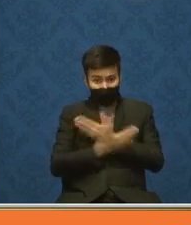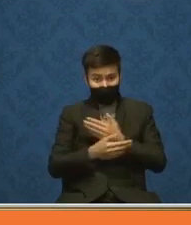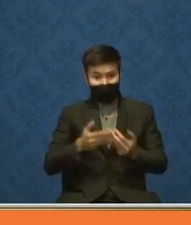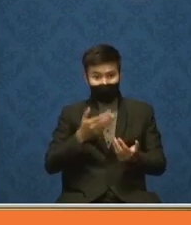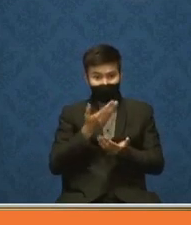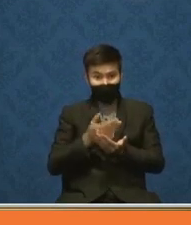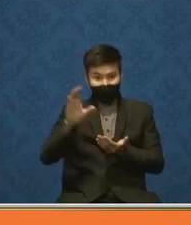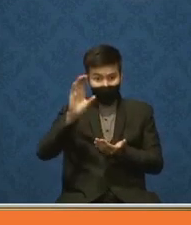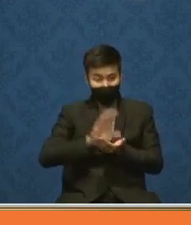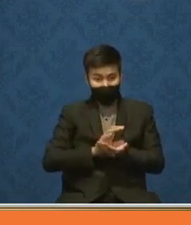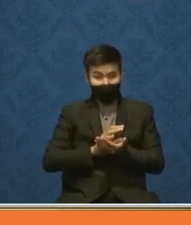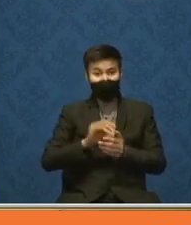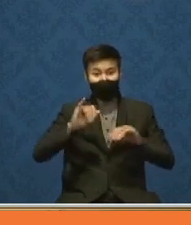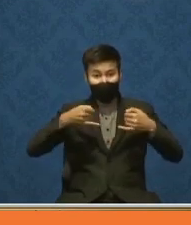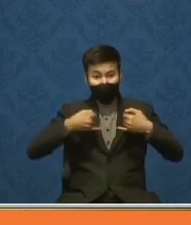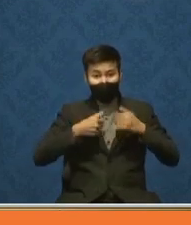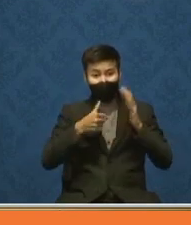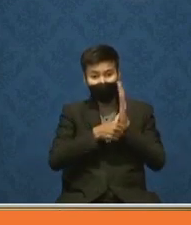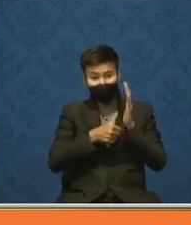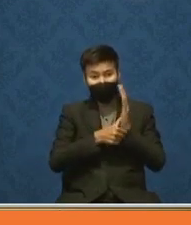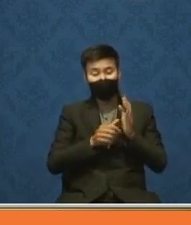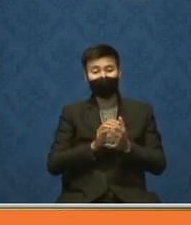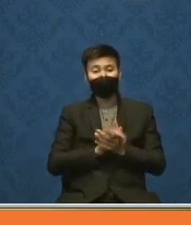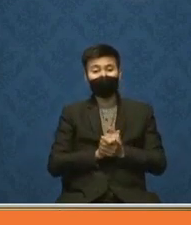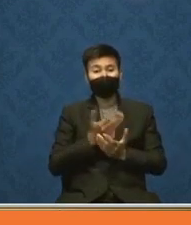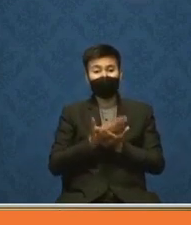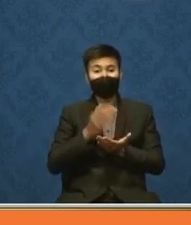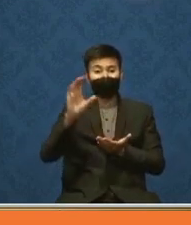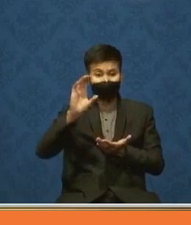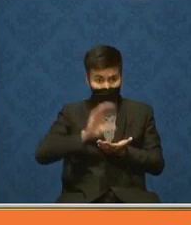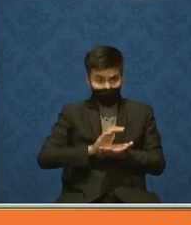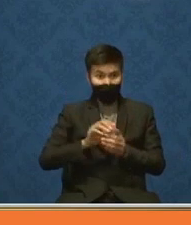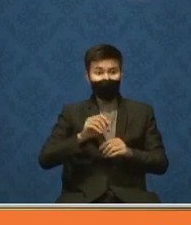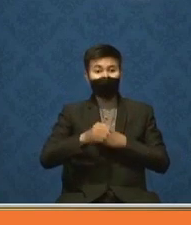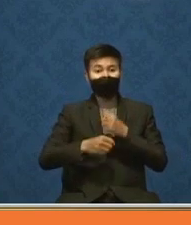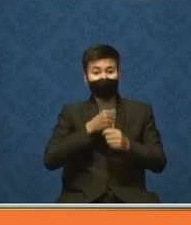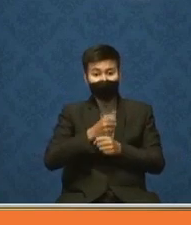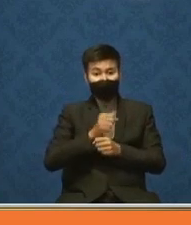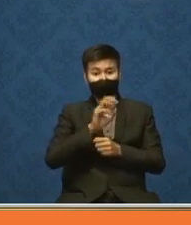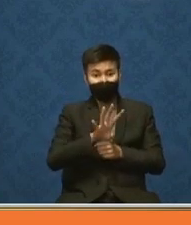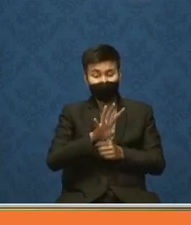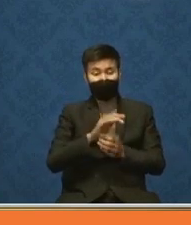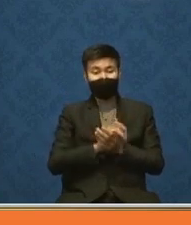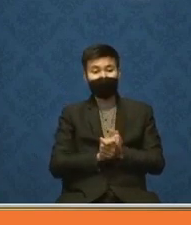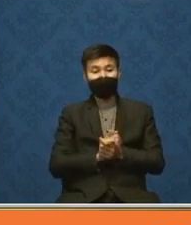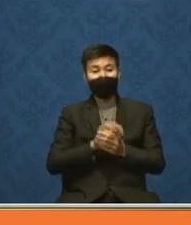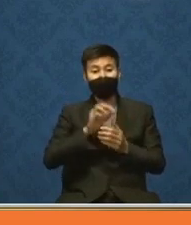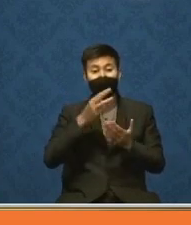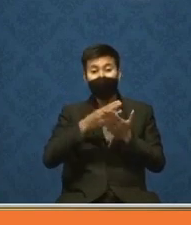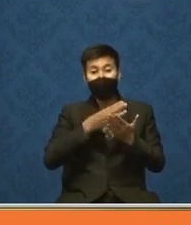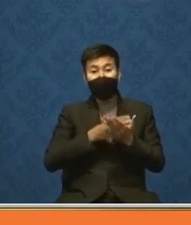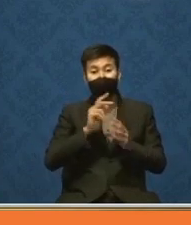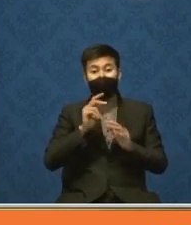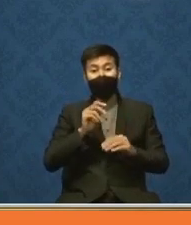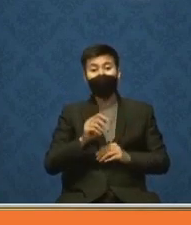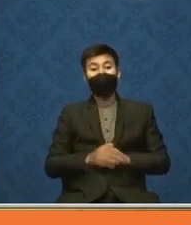าของภาษีและงบประมาณครับใน4ปีที่ผ่านมานี้ครับวาระการเมืองครั้งแรกของพวกเราตั้งแต่อนา